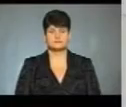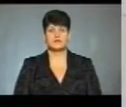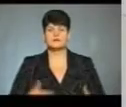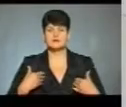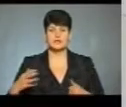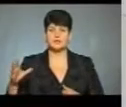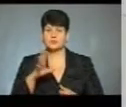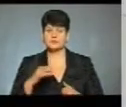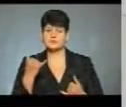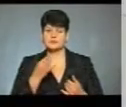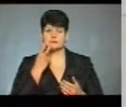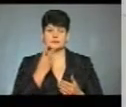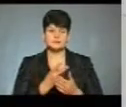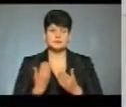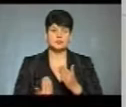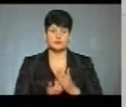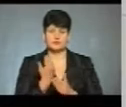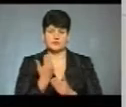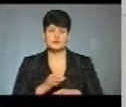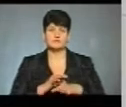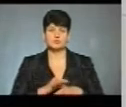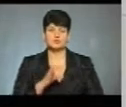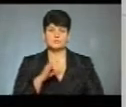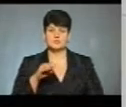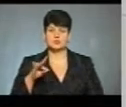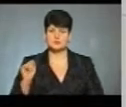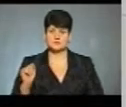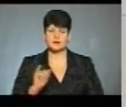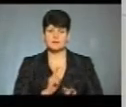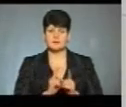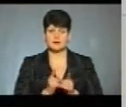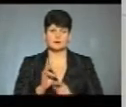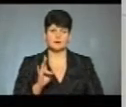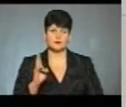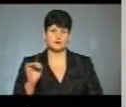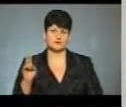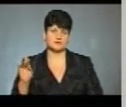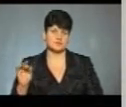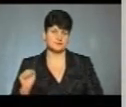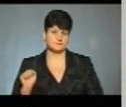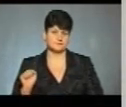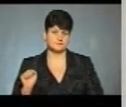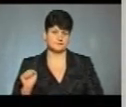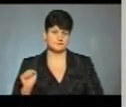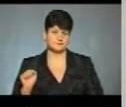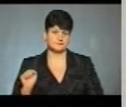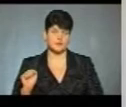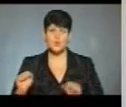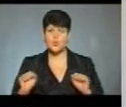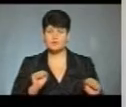Вітаю усіх, хто зараз з нами. Ви дивитеся новини. Я ведуча Соломія Струс, сурдопереклад Надія Коцовська.